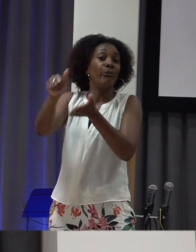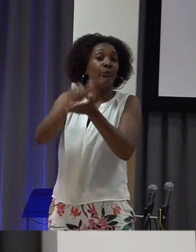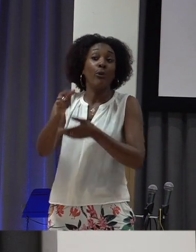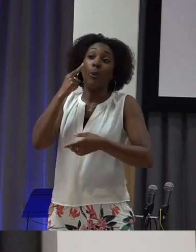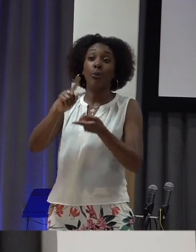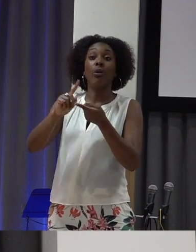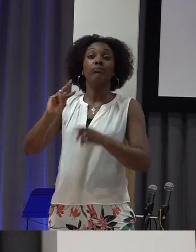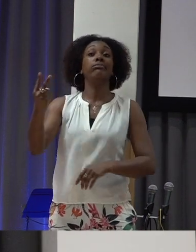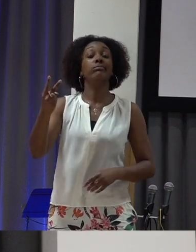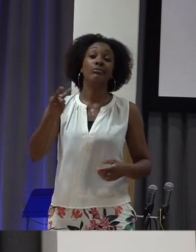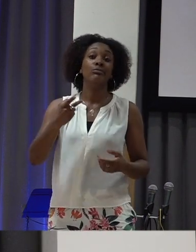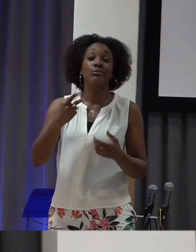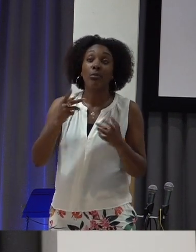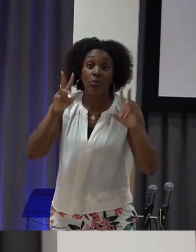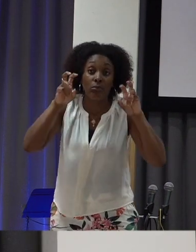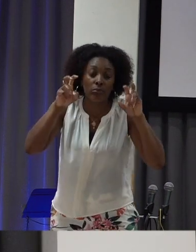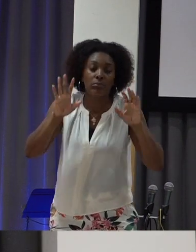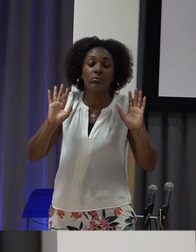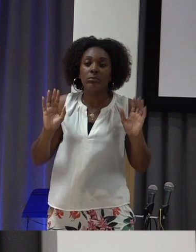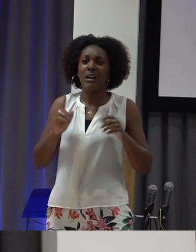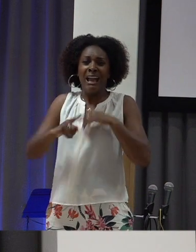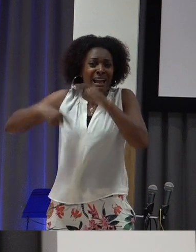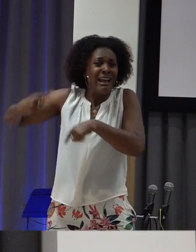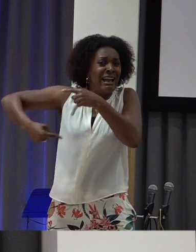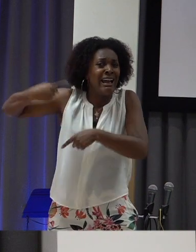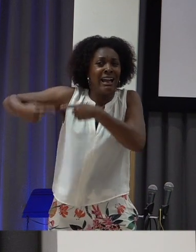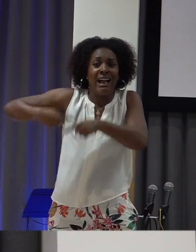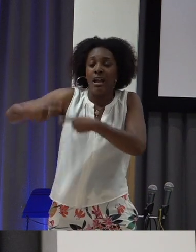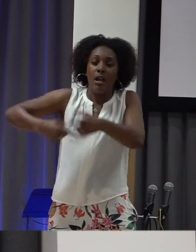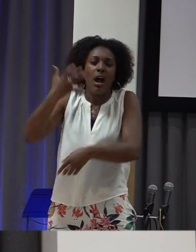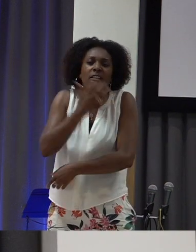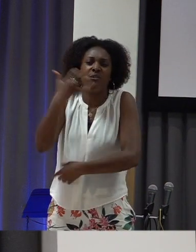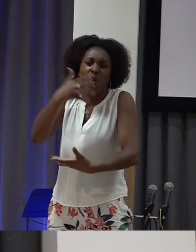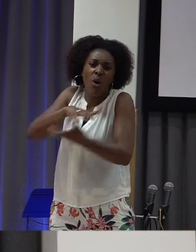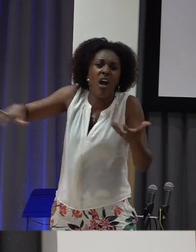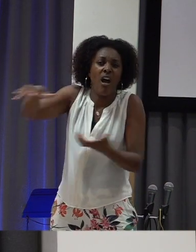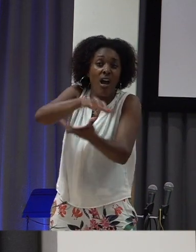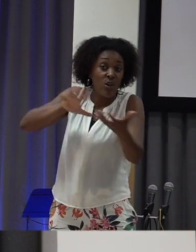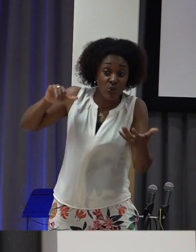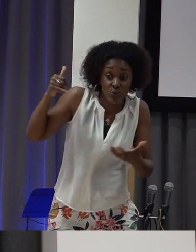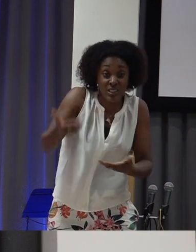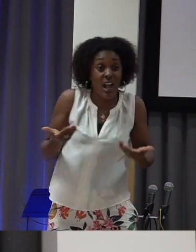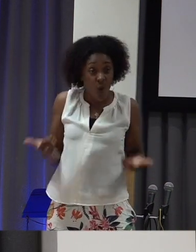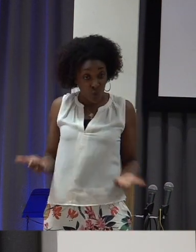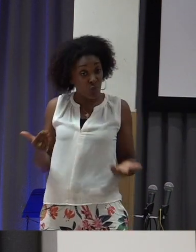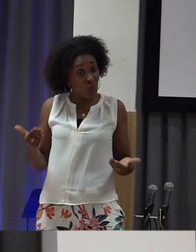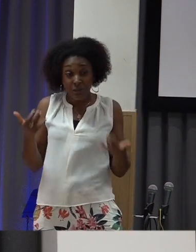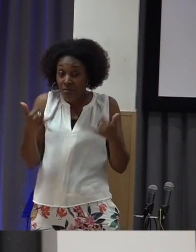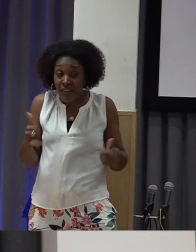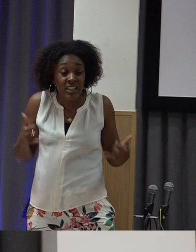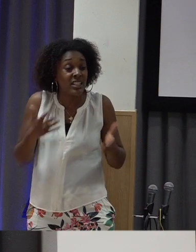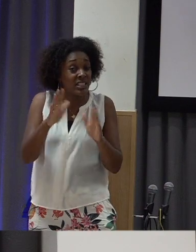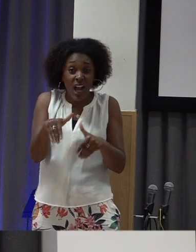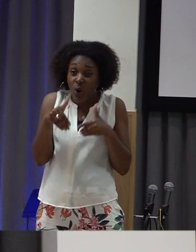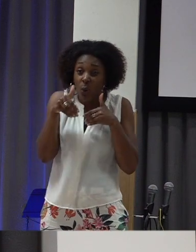bien pseudo-saintes, se perpétuent, faisant donc des émules jusqu'à nos jours. Ça existe toujours malheureusement